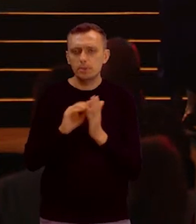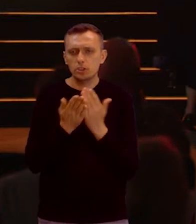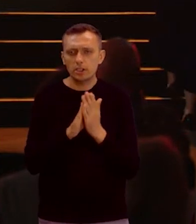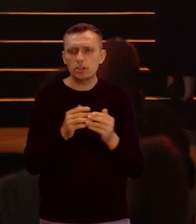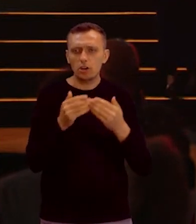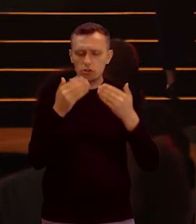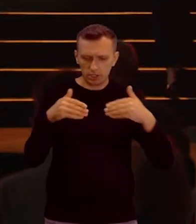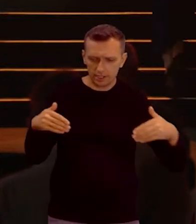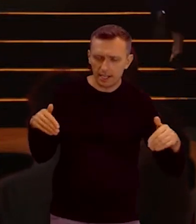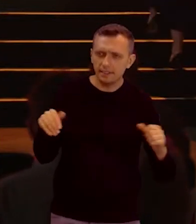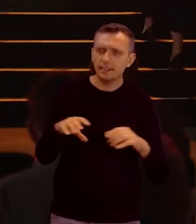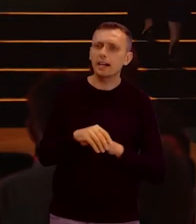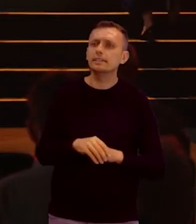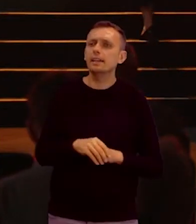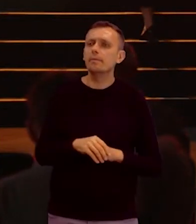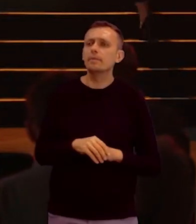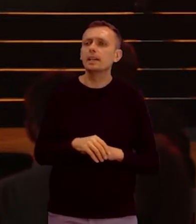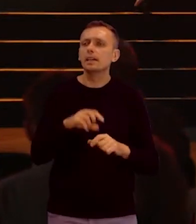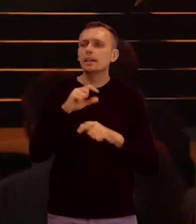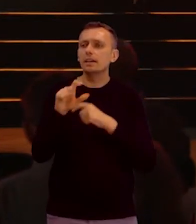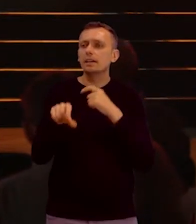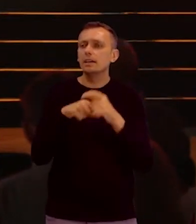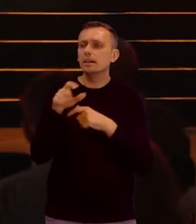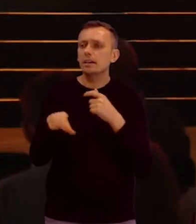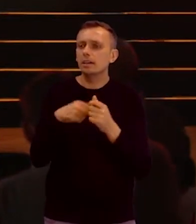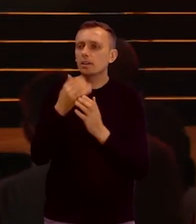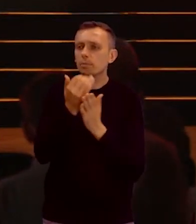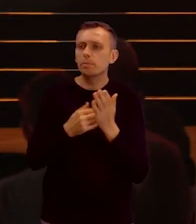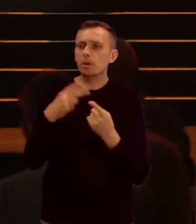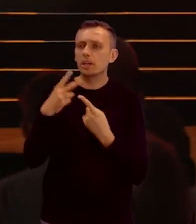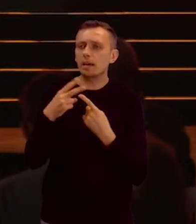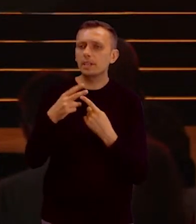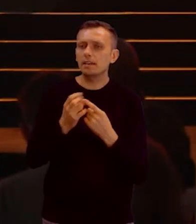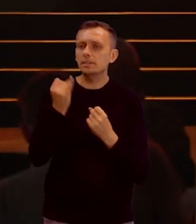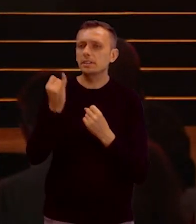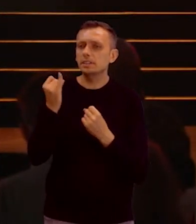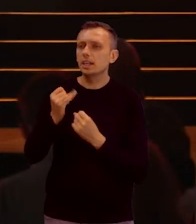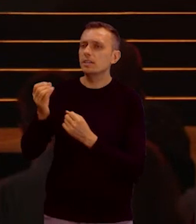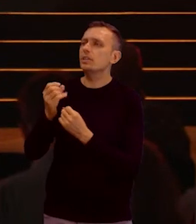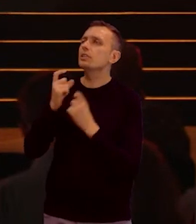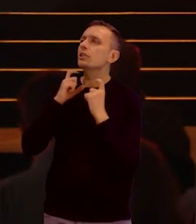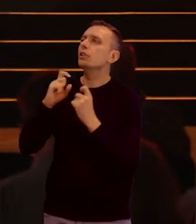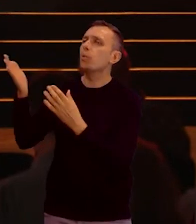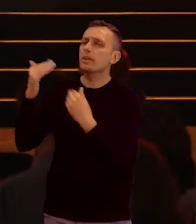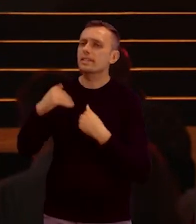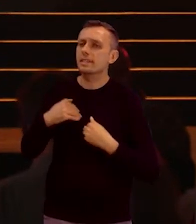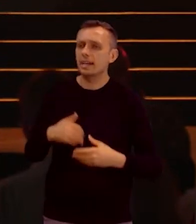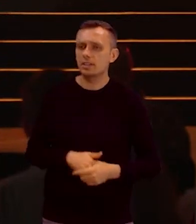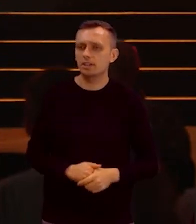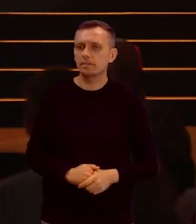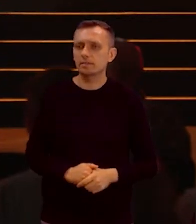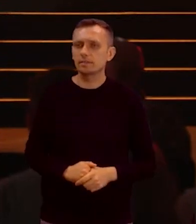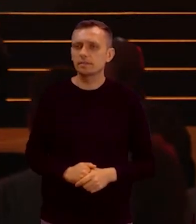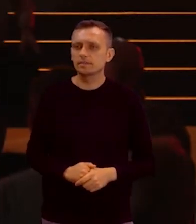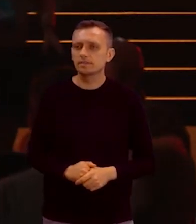Jest współtwórczynią programu Dzieci, dajcie nam głos. Nominowana właśnie